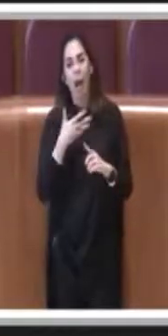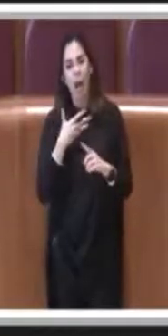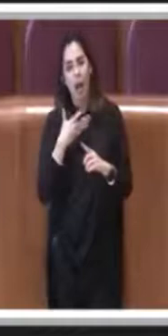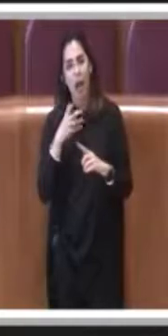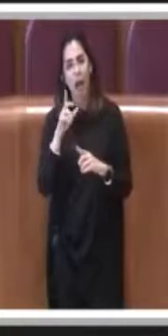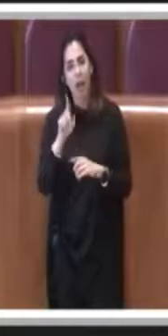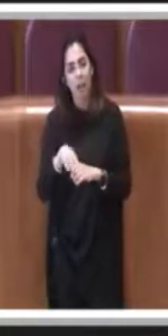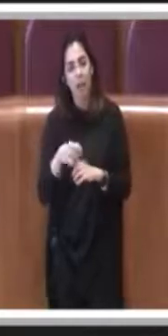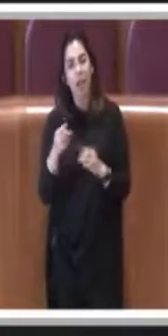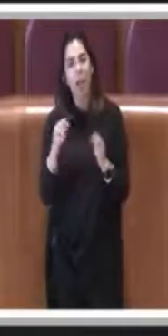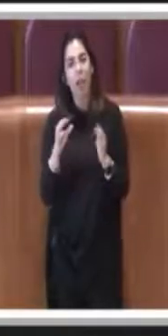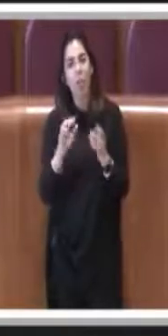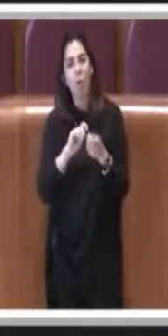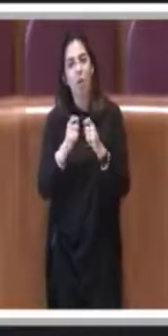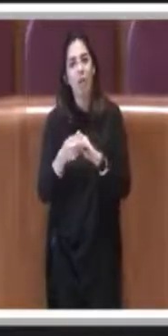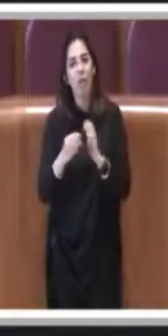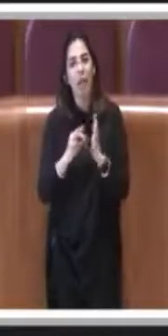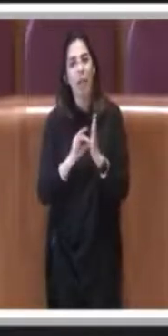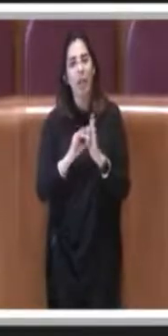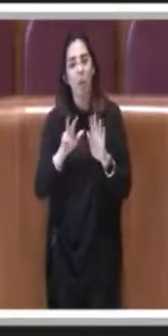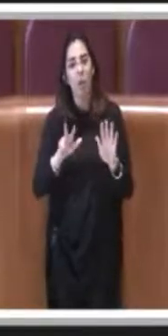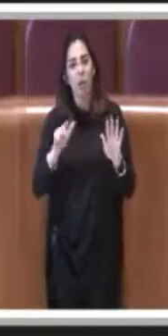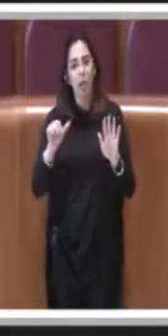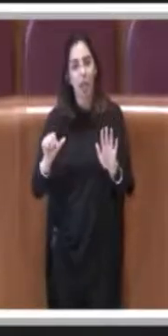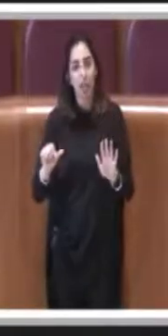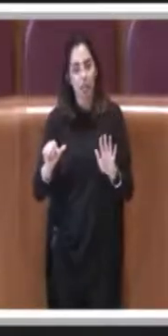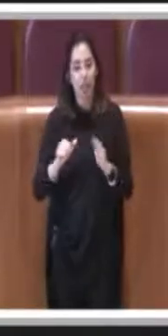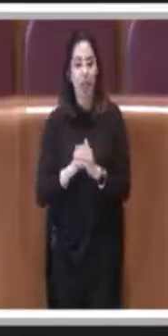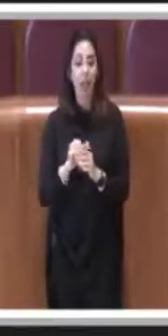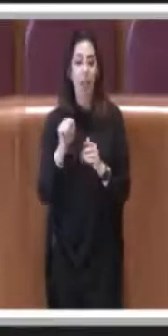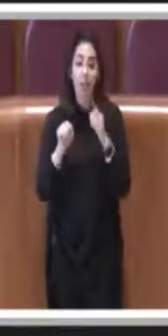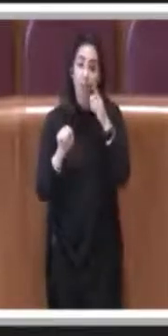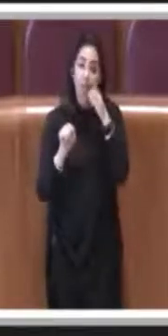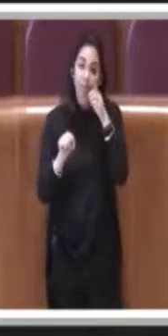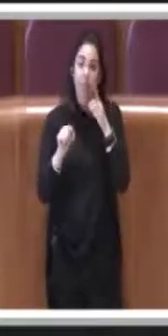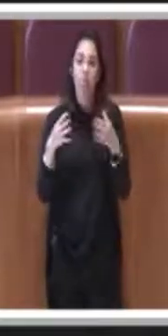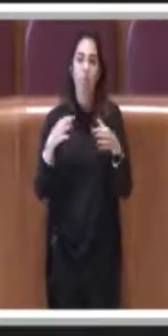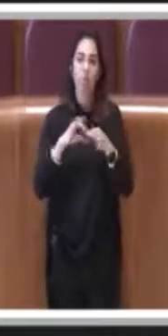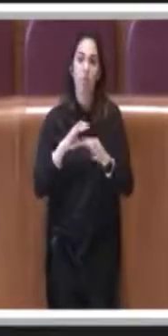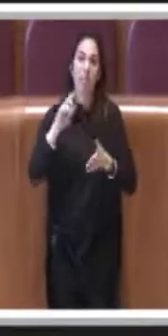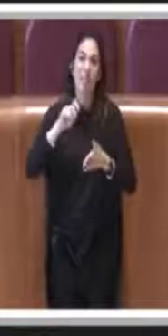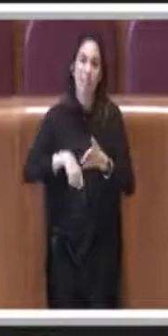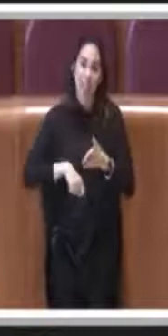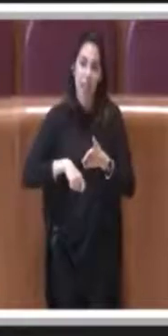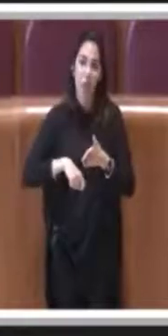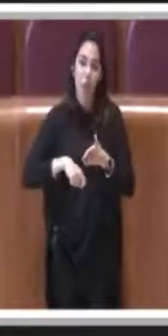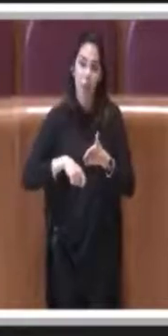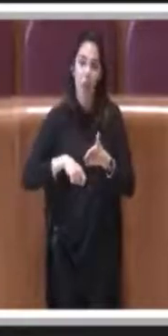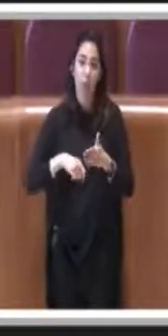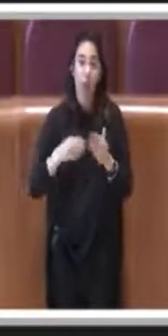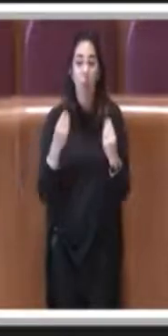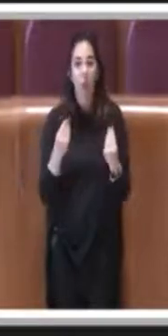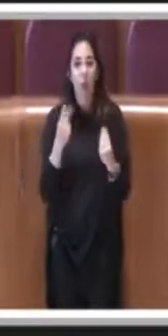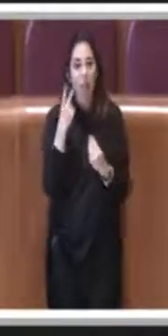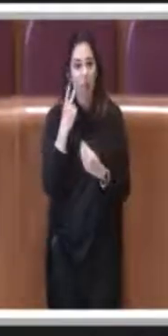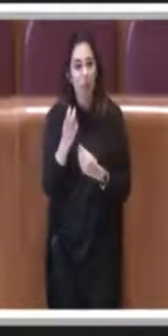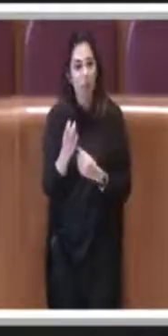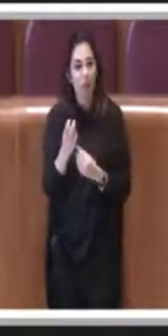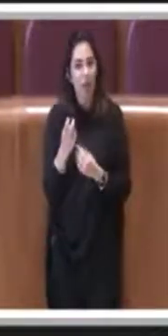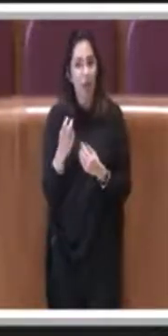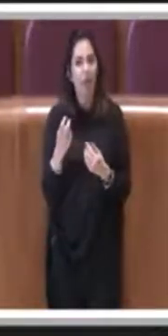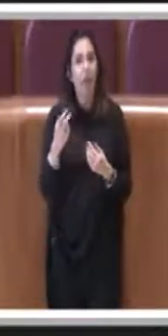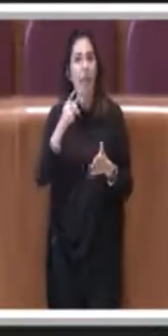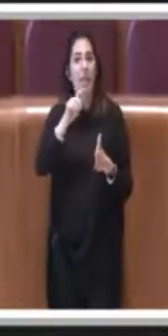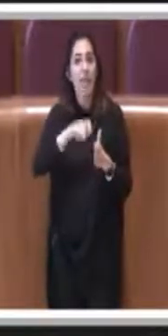all'articolo 86 che è relativo alle sanzioni, per cui si prevede una sanzione